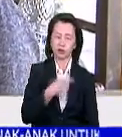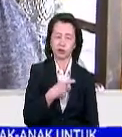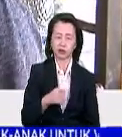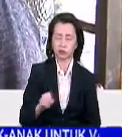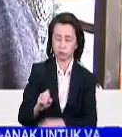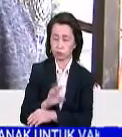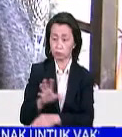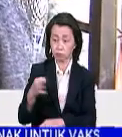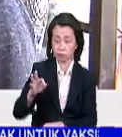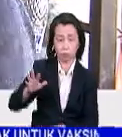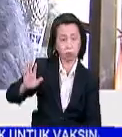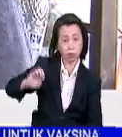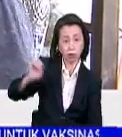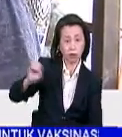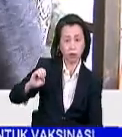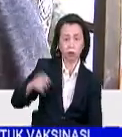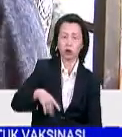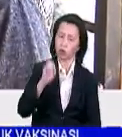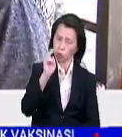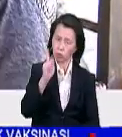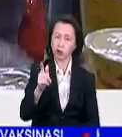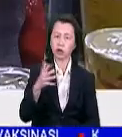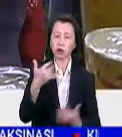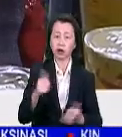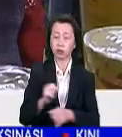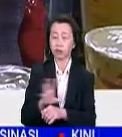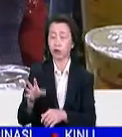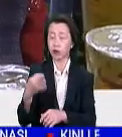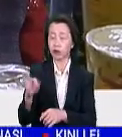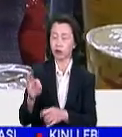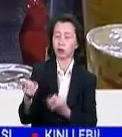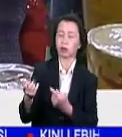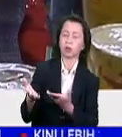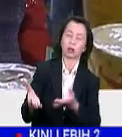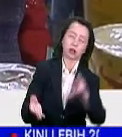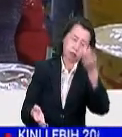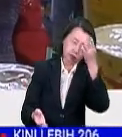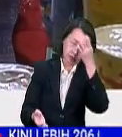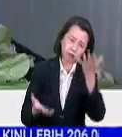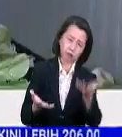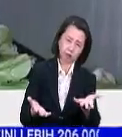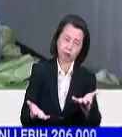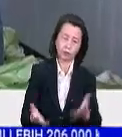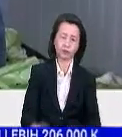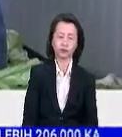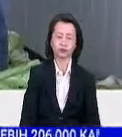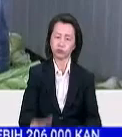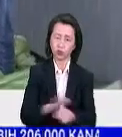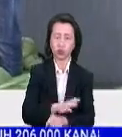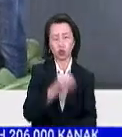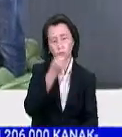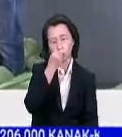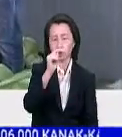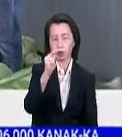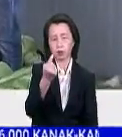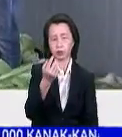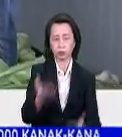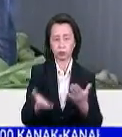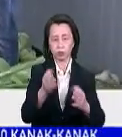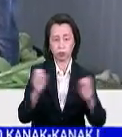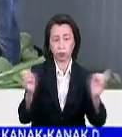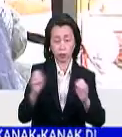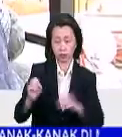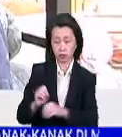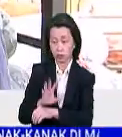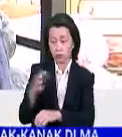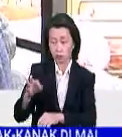penting itu Ah itu kira oke sekarang nih cukup Itulah namanya cukup-cukup makan saja mungkin kalau